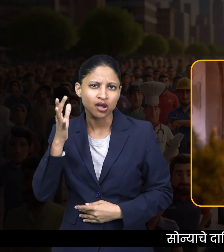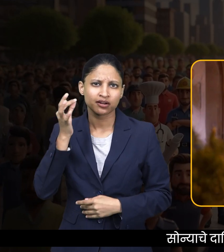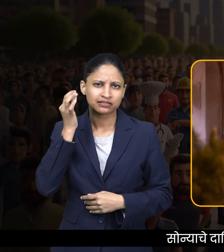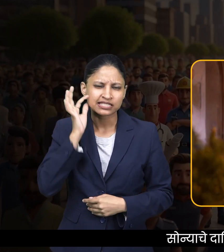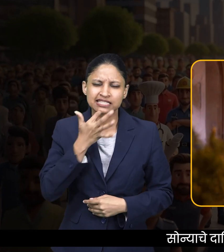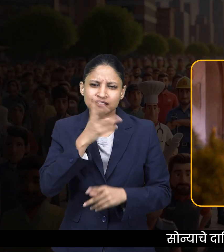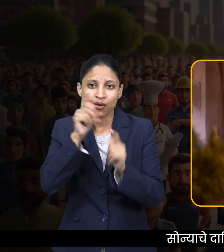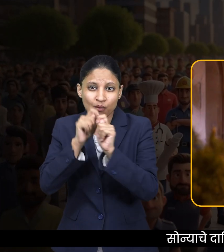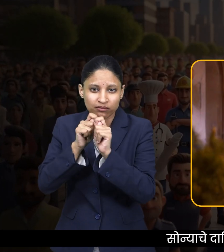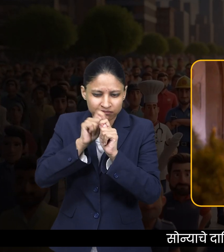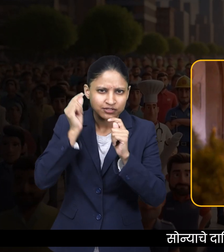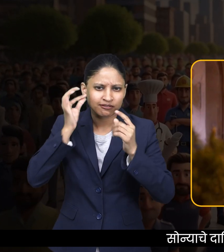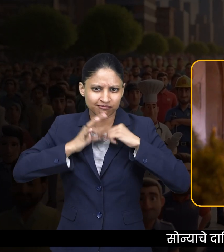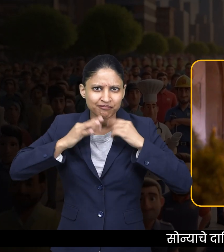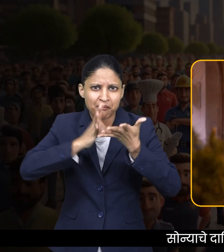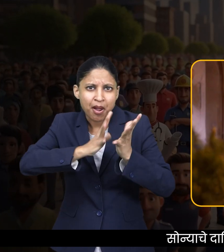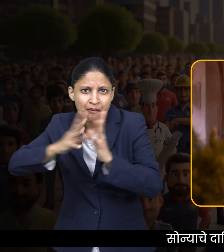सोन्याचे दागिने बनवणारी व्यक्ती.